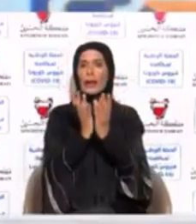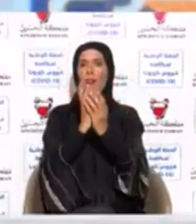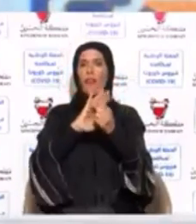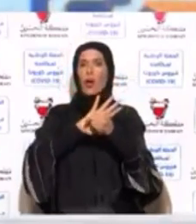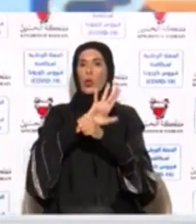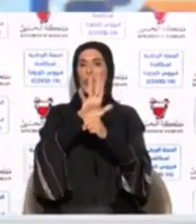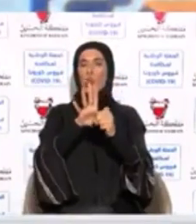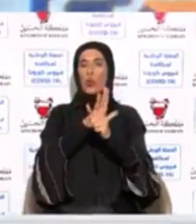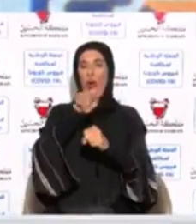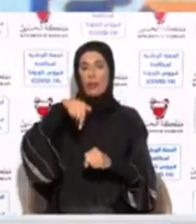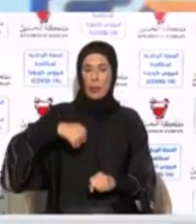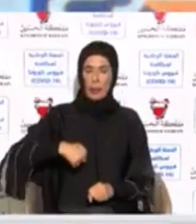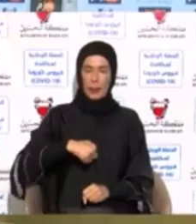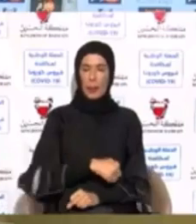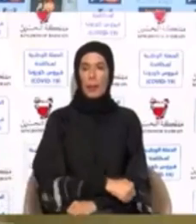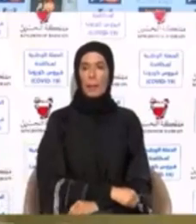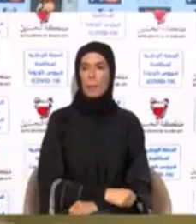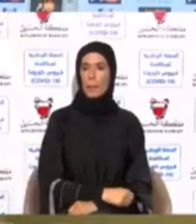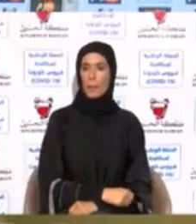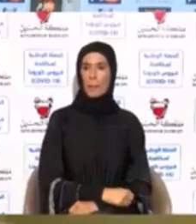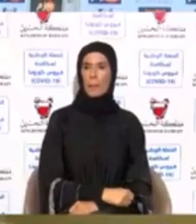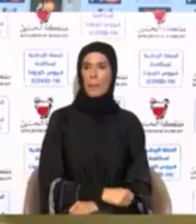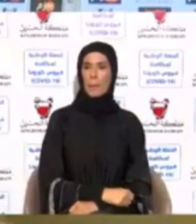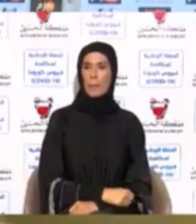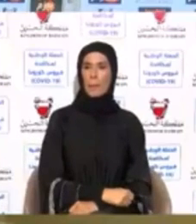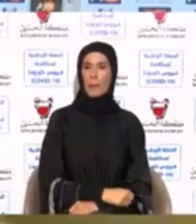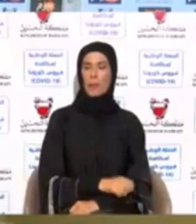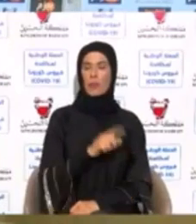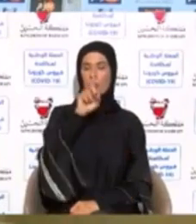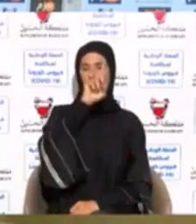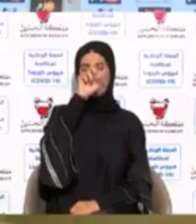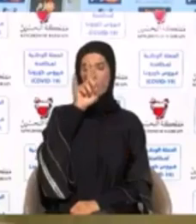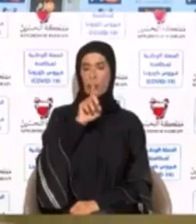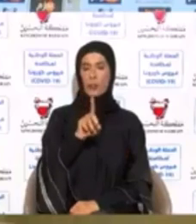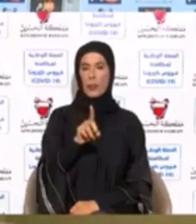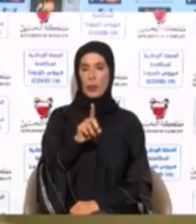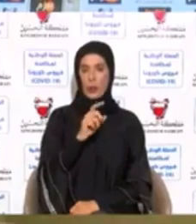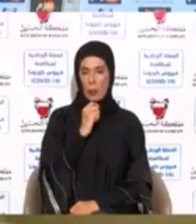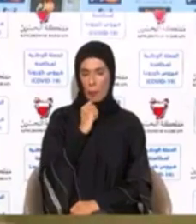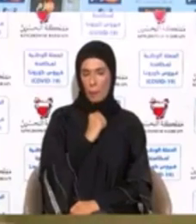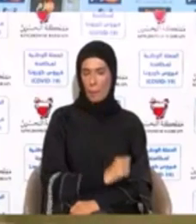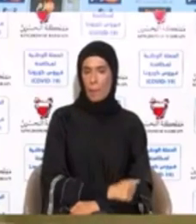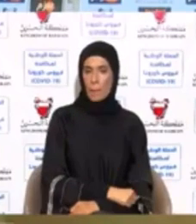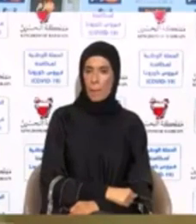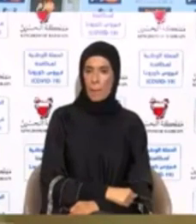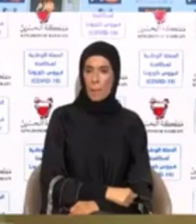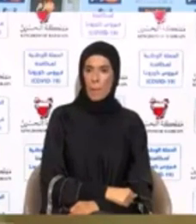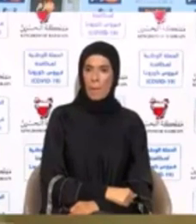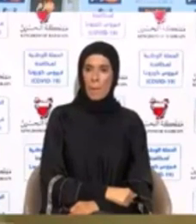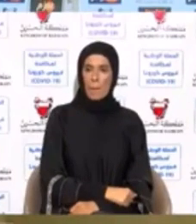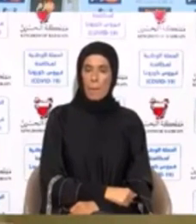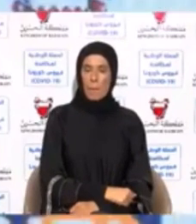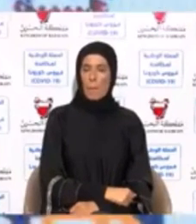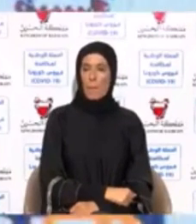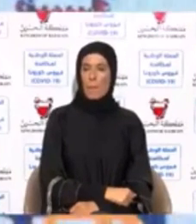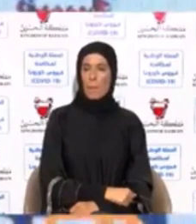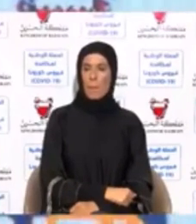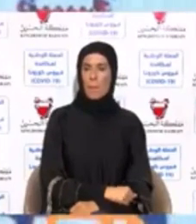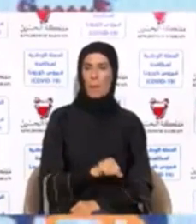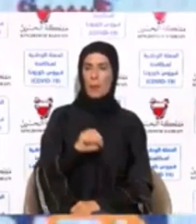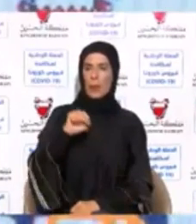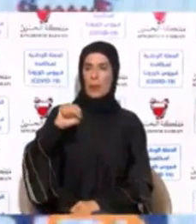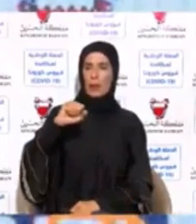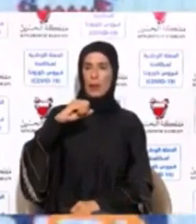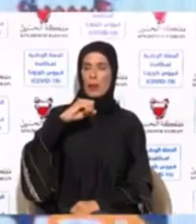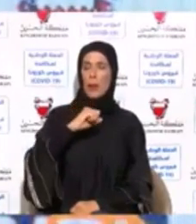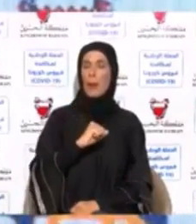للصحفي إن عامة بعيد يتأكد منها إن شاء الله. نعم، شكرا دكتور. سؤال من الصحفي محمد النحاس جريدة الأسرة العربية، السؤال موجه